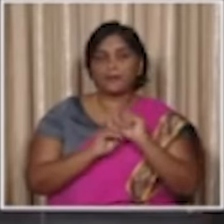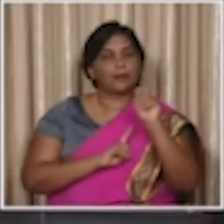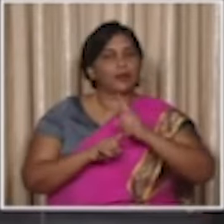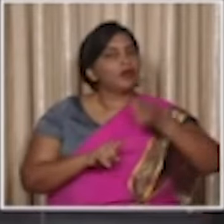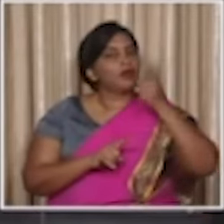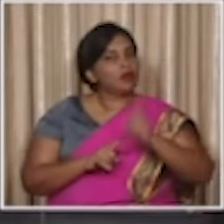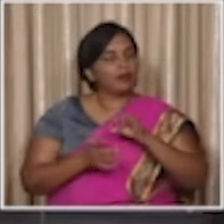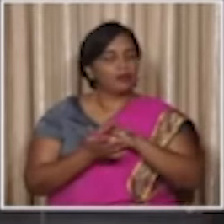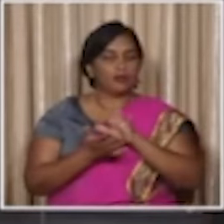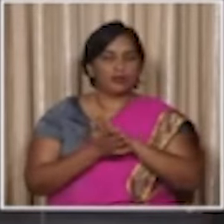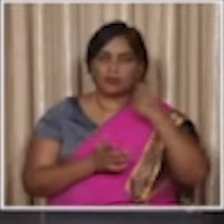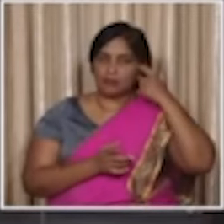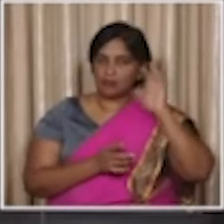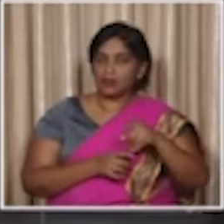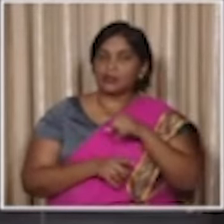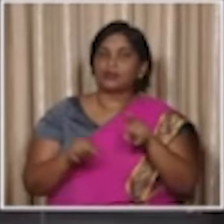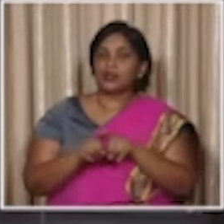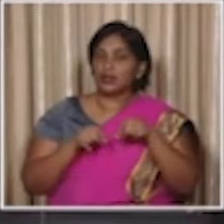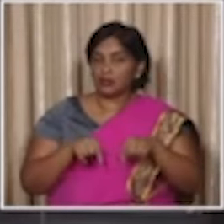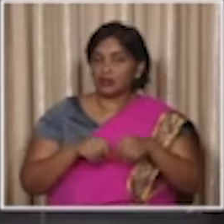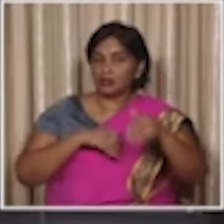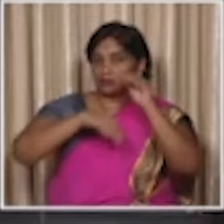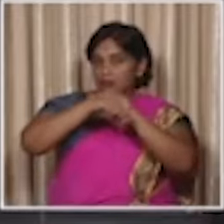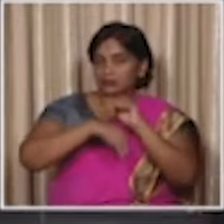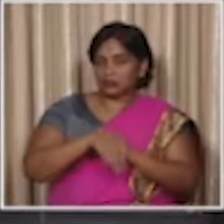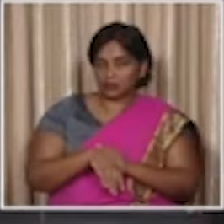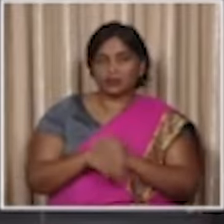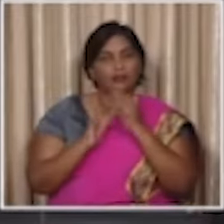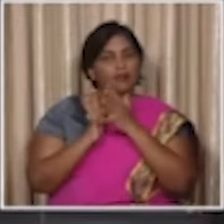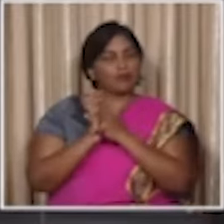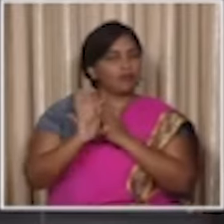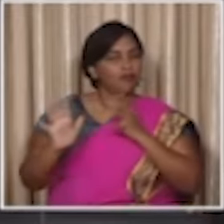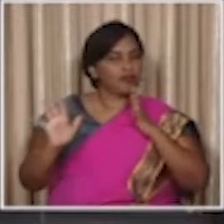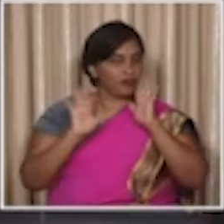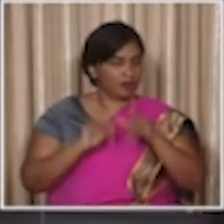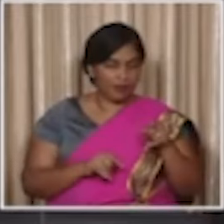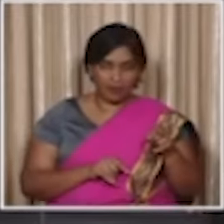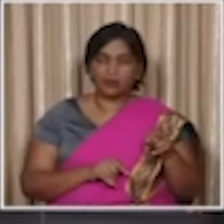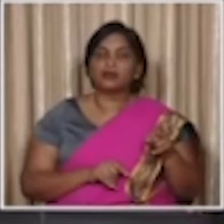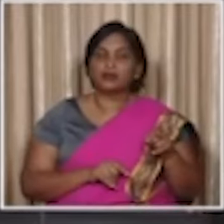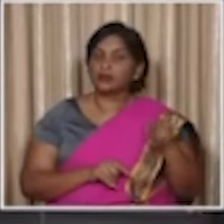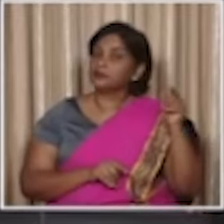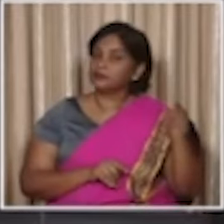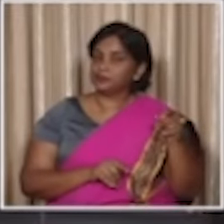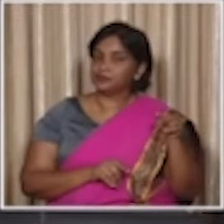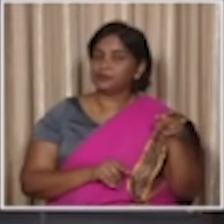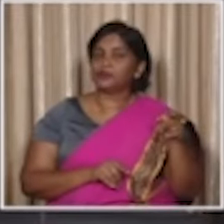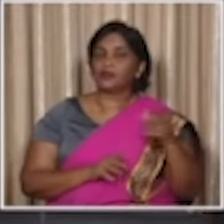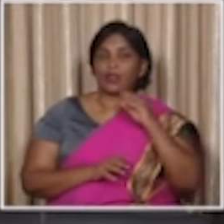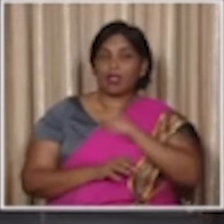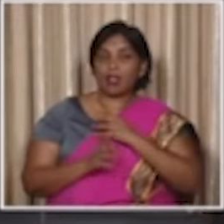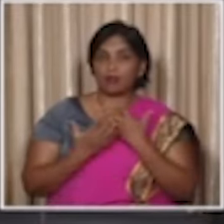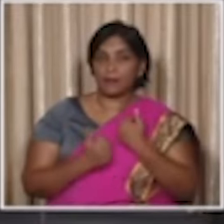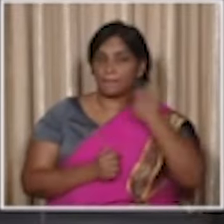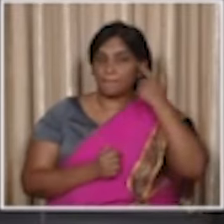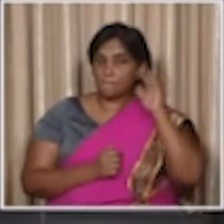අනුමැතිය බලාපොරොත්තු වෙනවා. ඒ අනුව දැනට හඳුනාගත්ත පොරොත්තු ලේඛනවල ඉන්න මේ ප්‍රතිලාභ